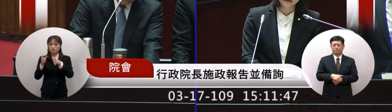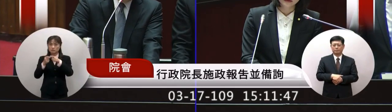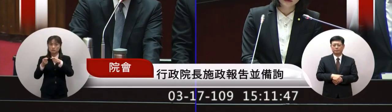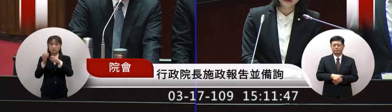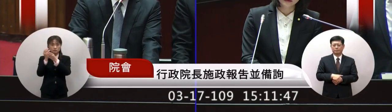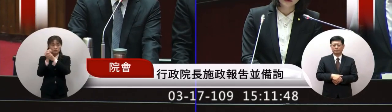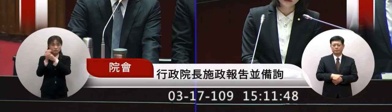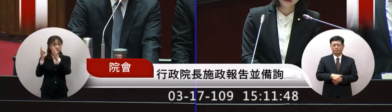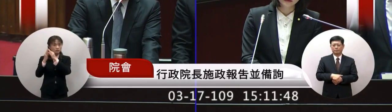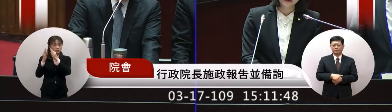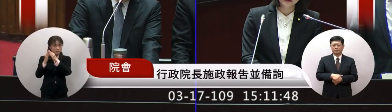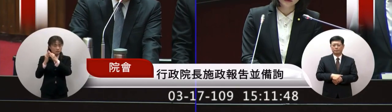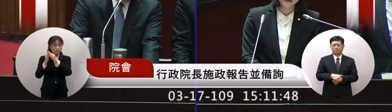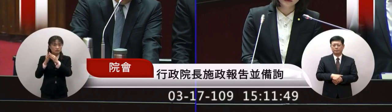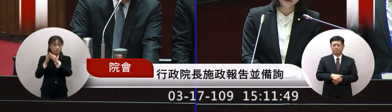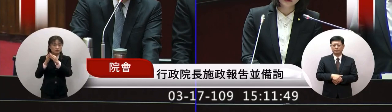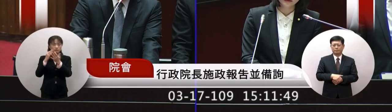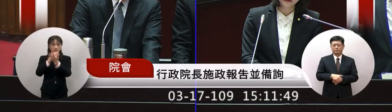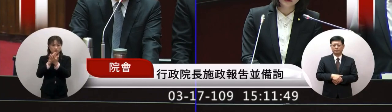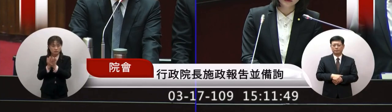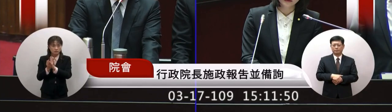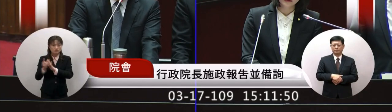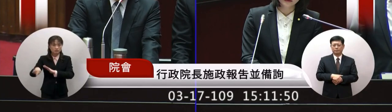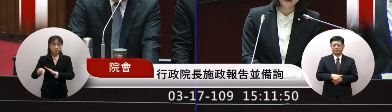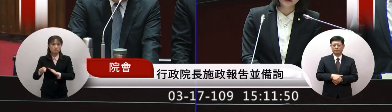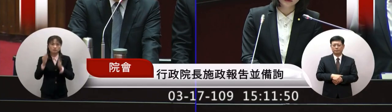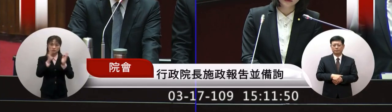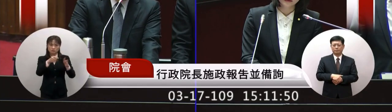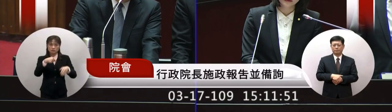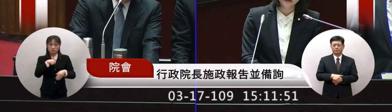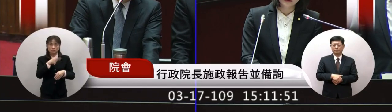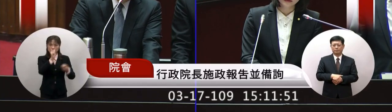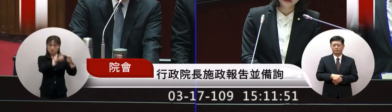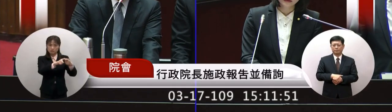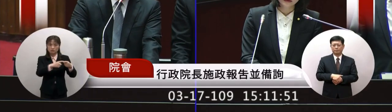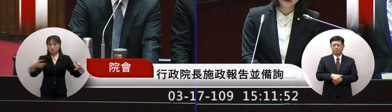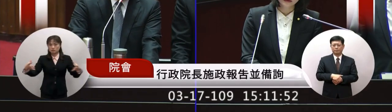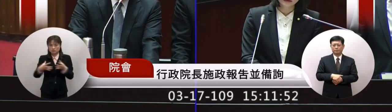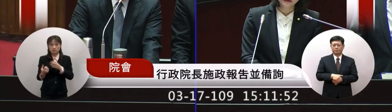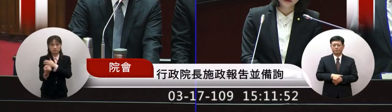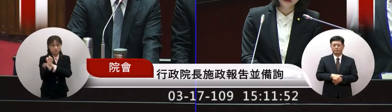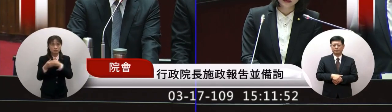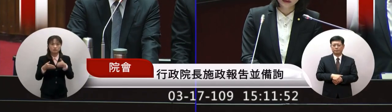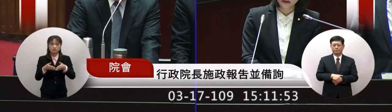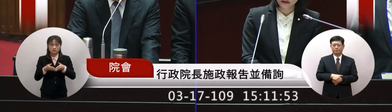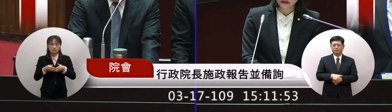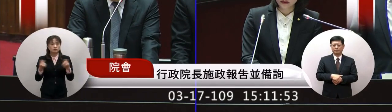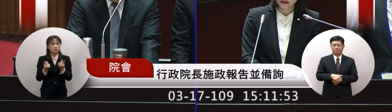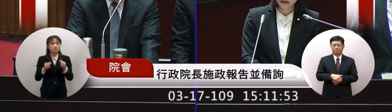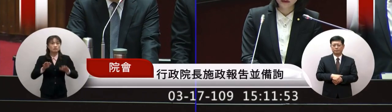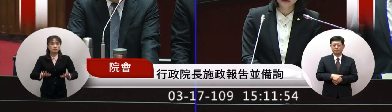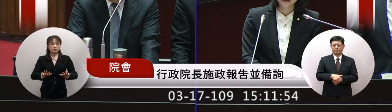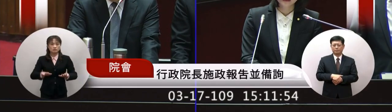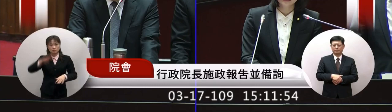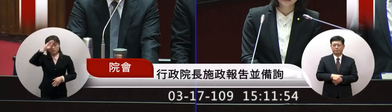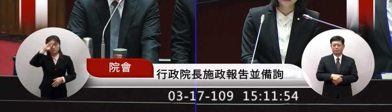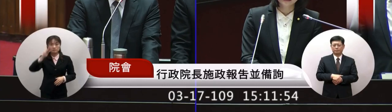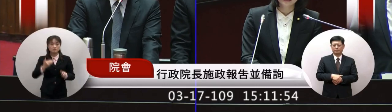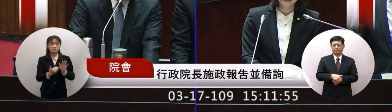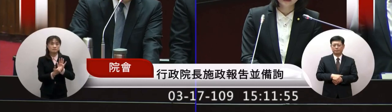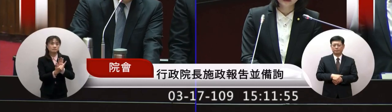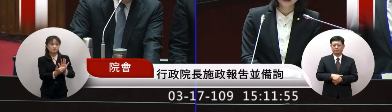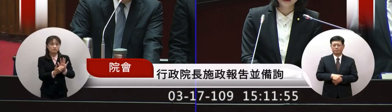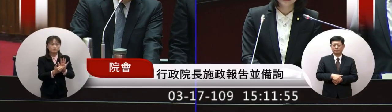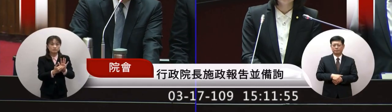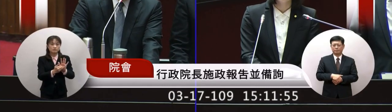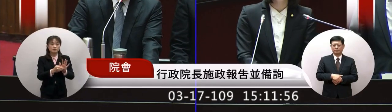行等，对于政策目标都必须协力进行。就如同这一次在防疫纾困跟